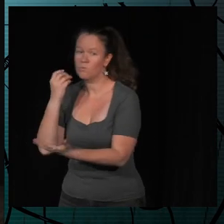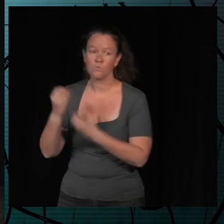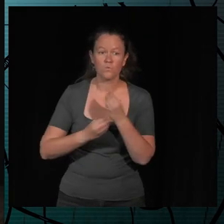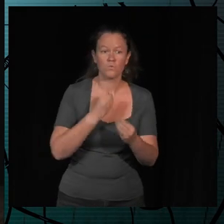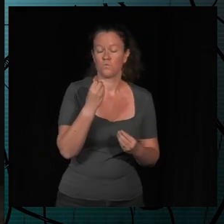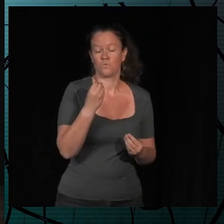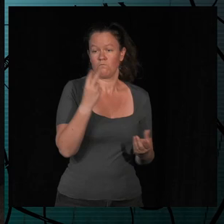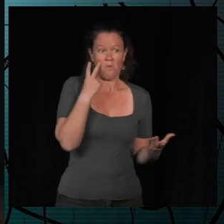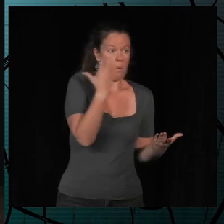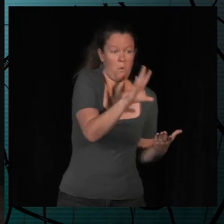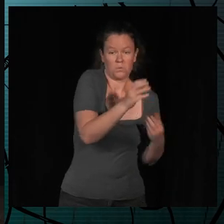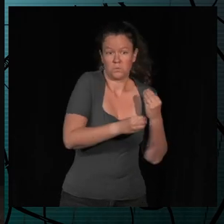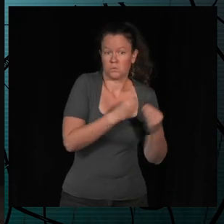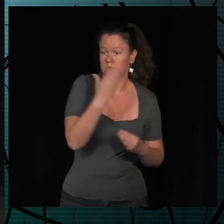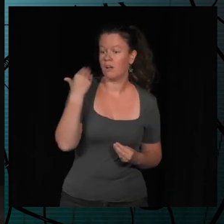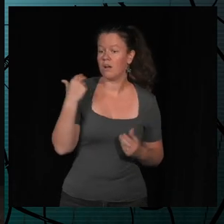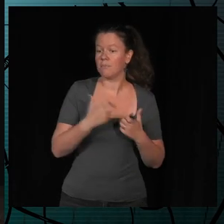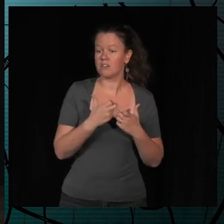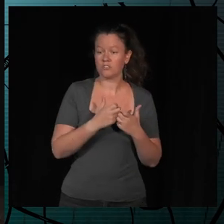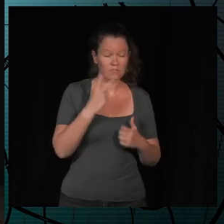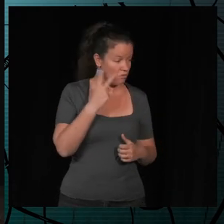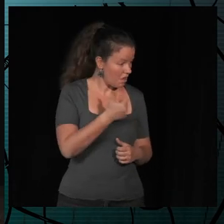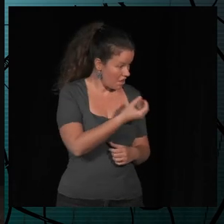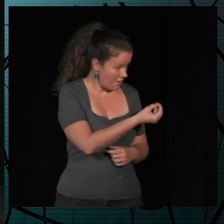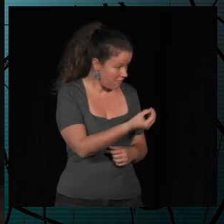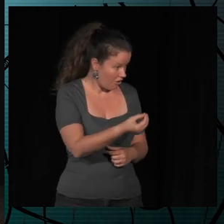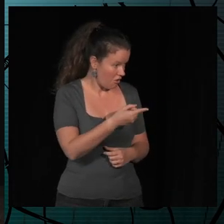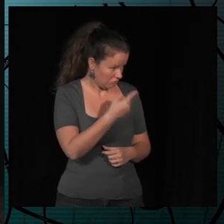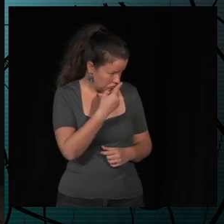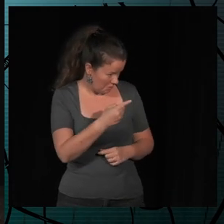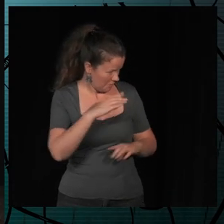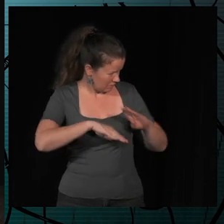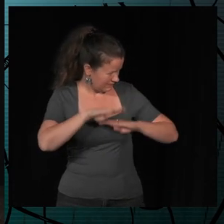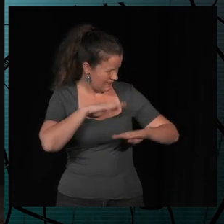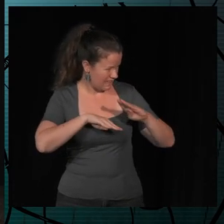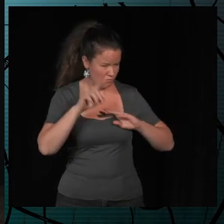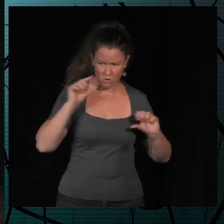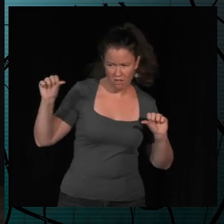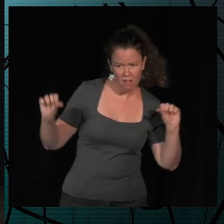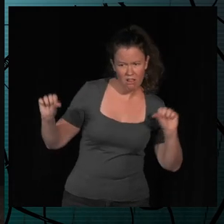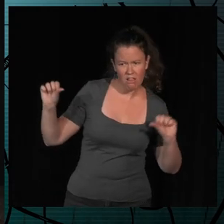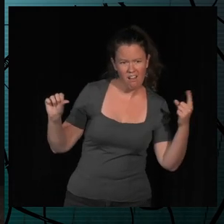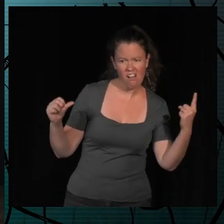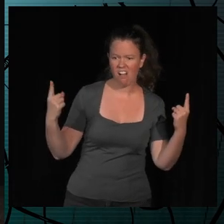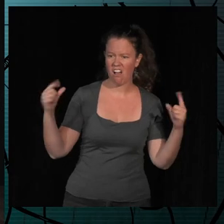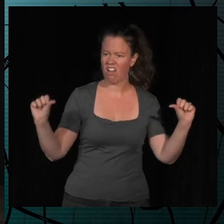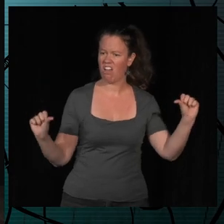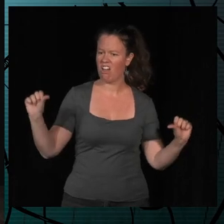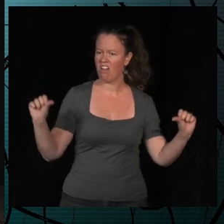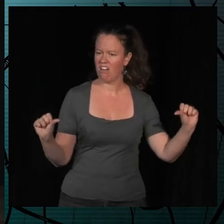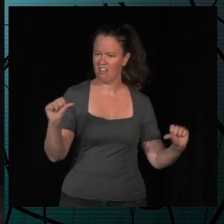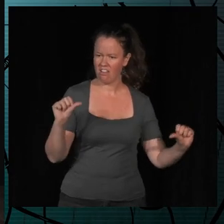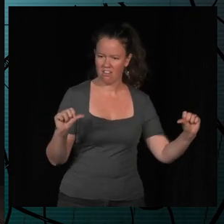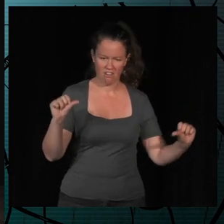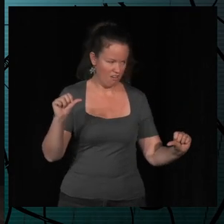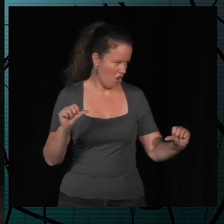trouve qu'un enfant est en difficulté de frustration en jouant un contre un parce qu'il y a quelque chose qui se rejoue dans une dualité qui est psychopathologique on peut